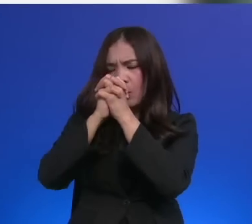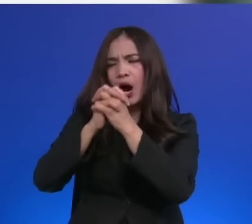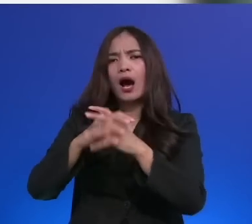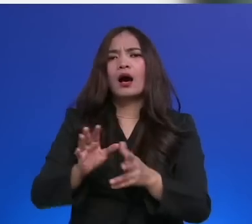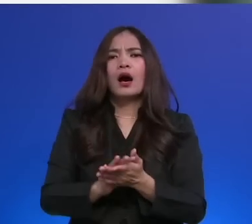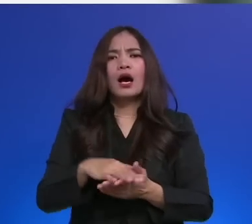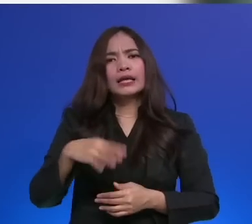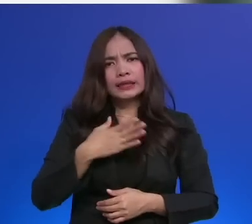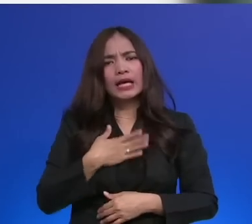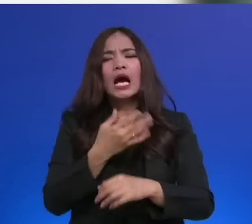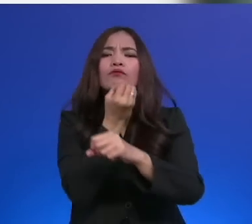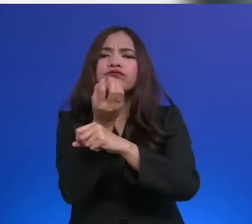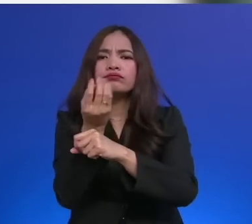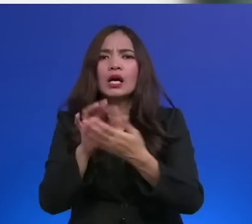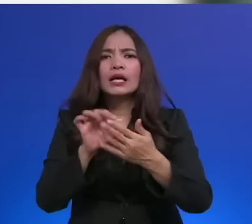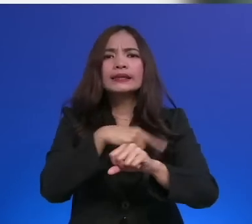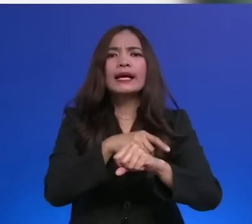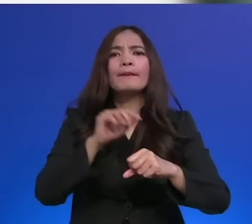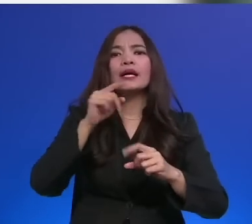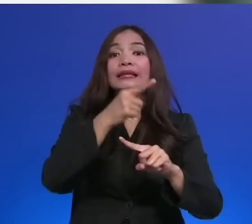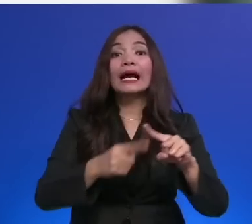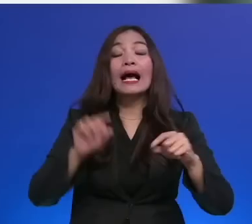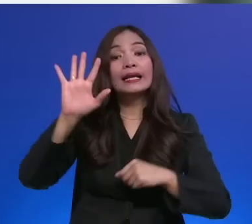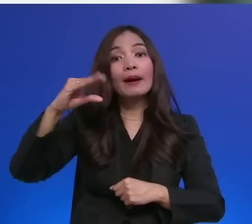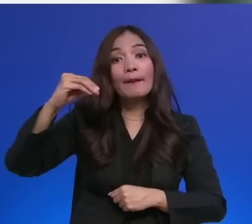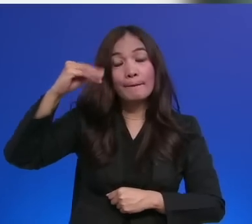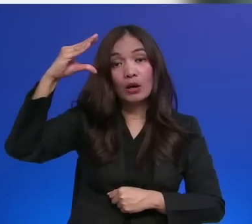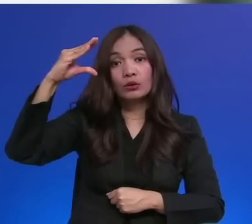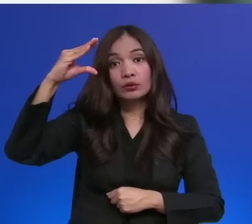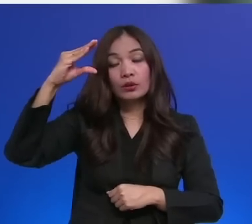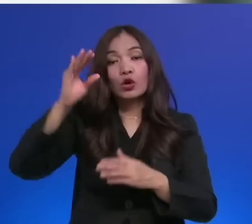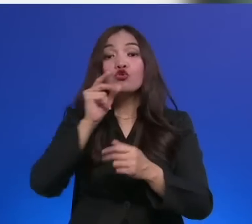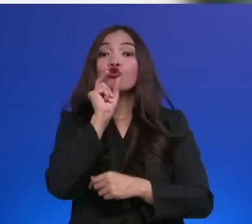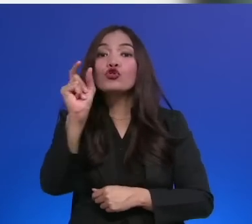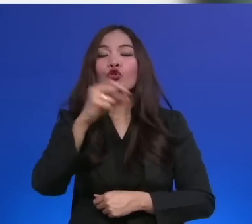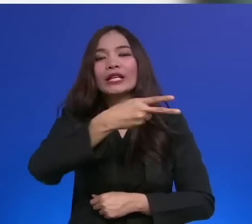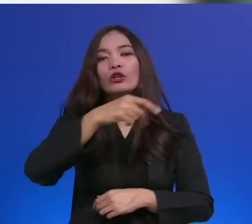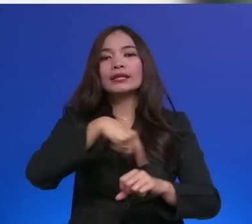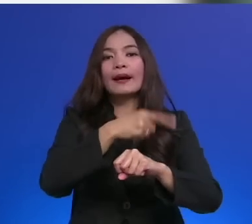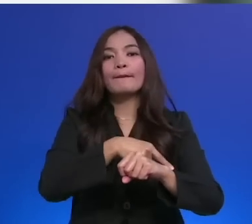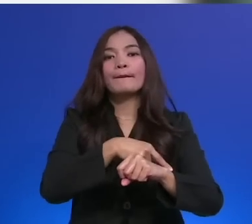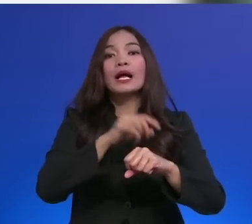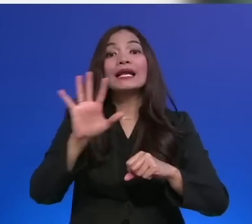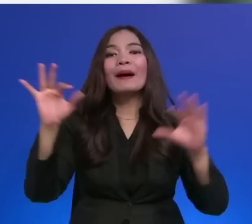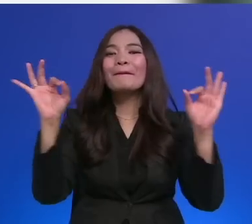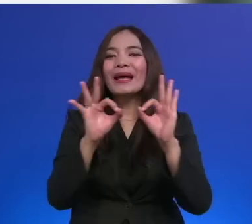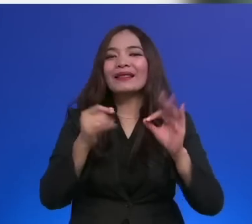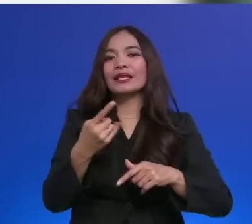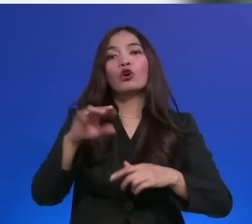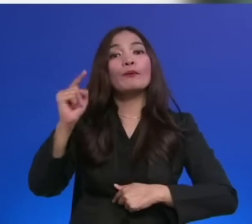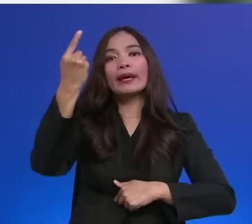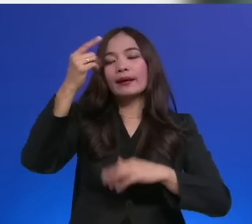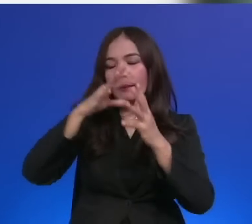bangun pagi 4:30 waktu Indonesia Barat, bagi yang di Indonesia. jam 5 tepat kita sudah